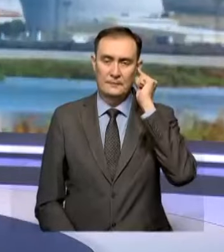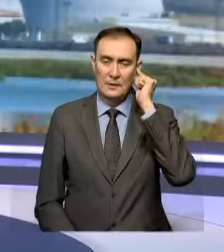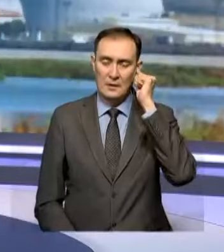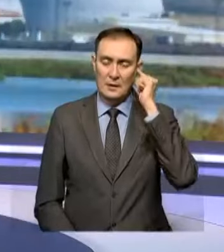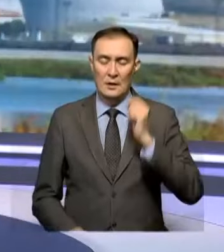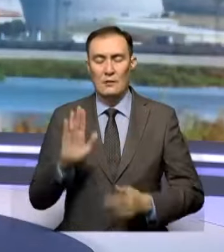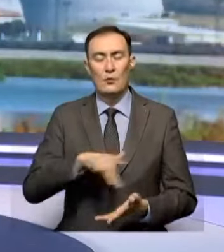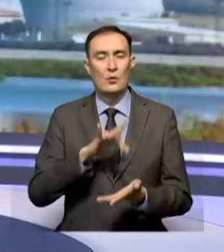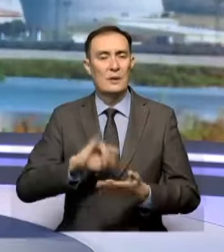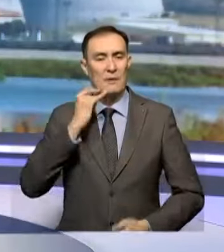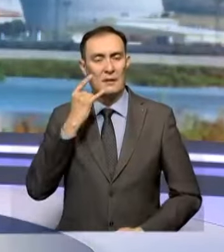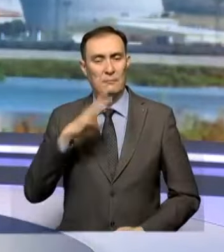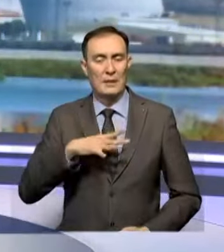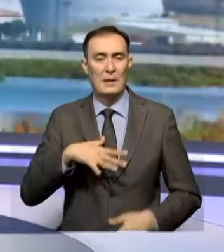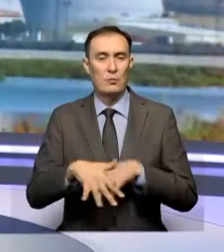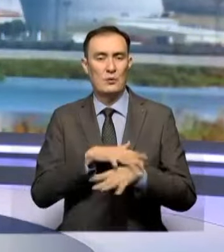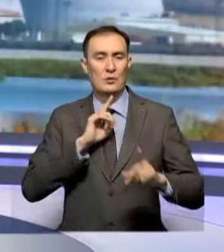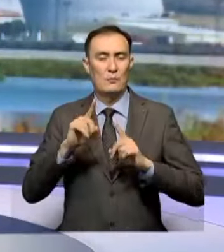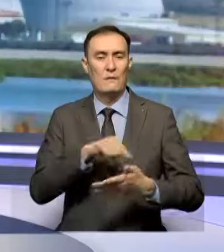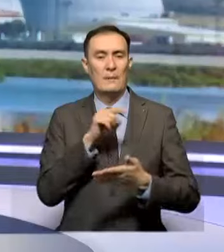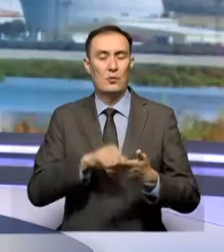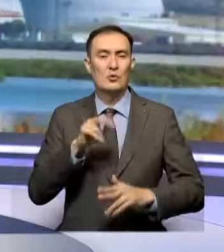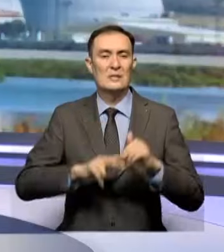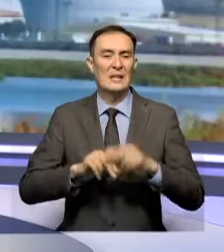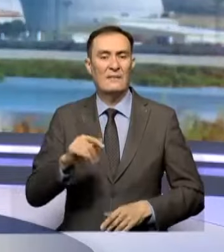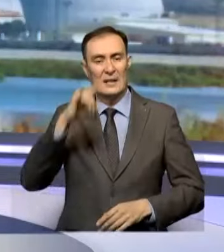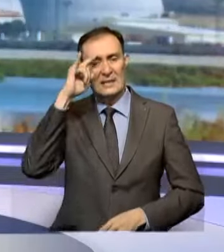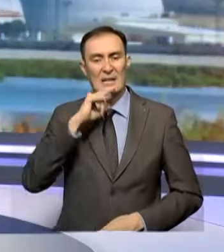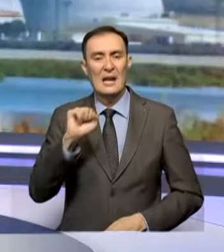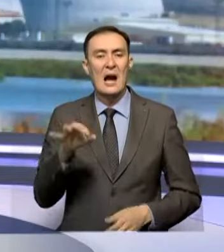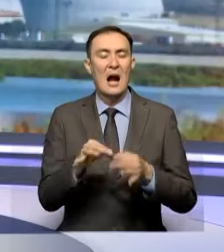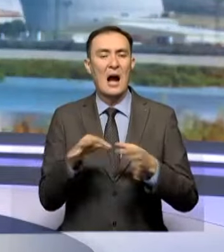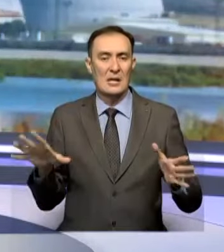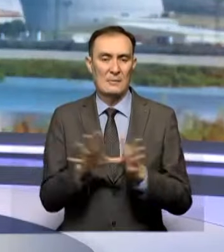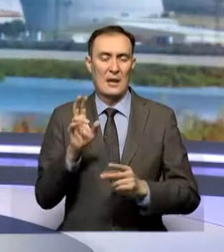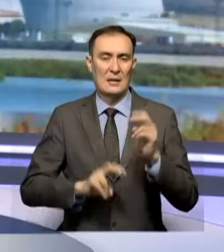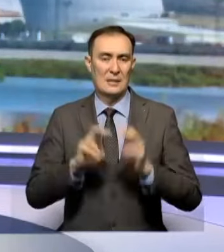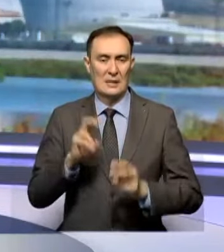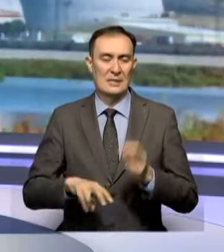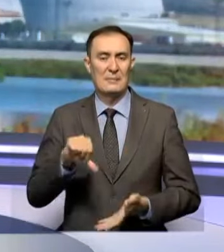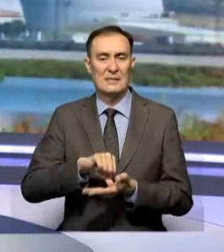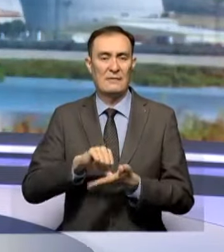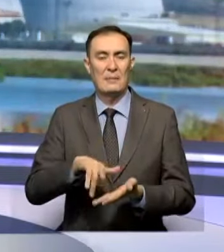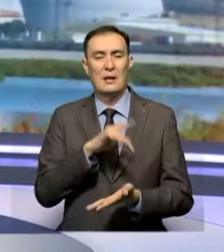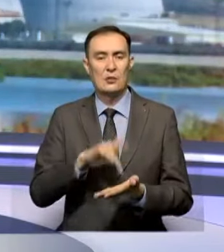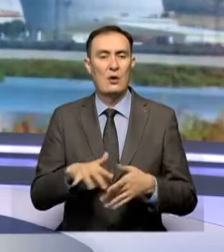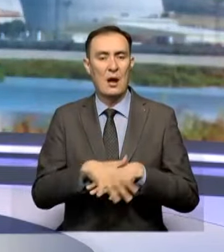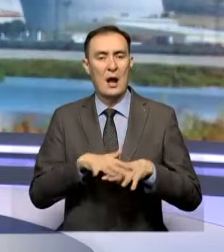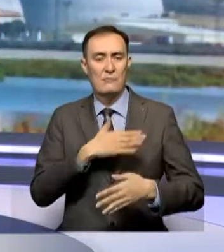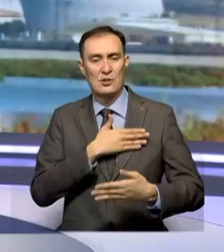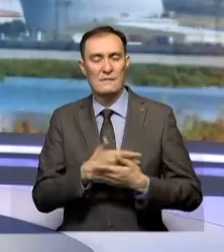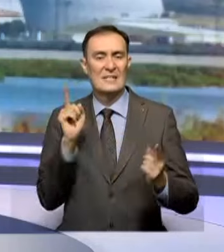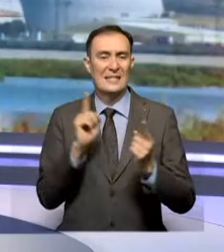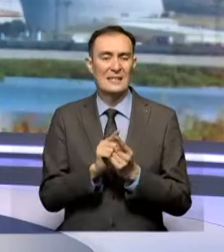Тем временем в Павлодаре прошли публичные слушания по вопросу строительства в Казахстане атомной электростанции. С представителями городской